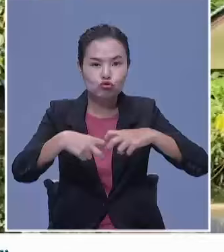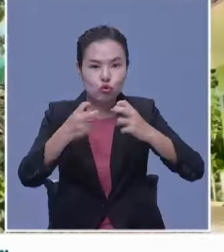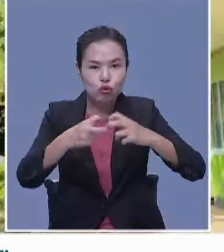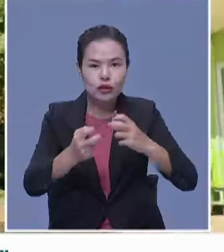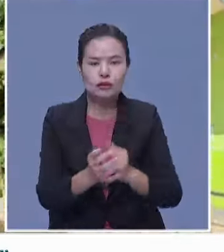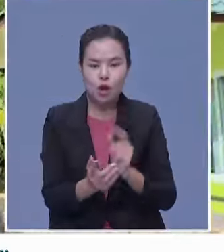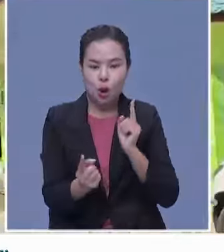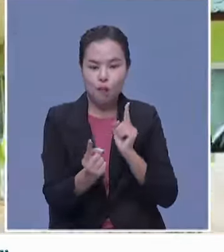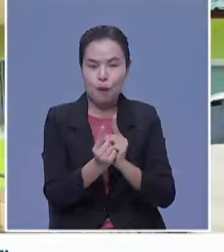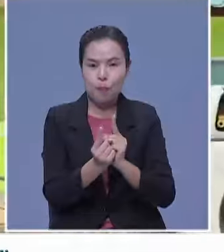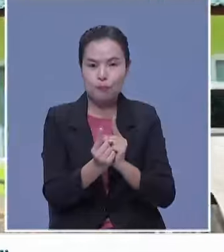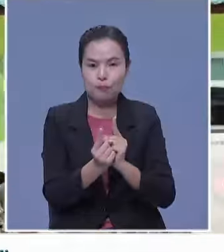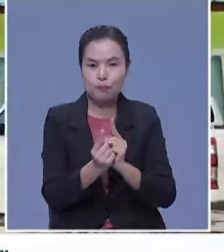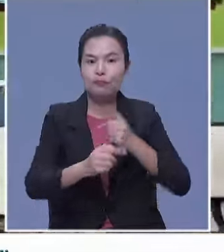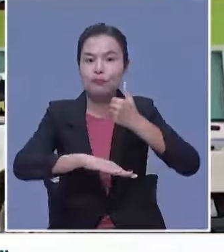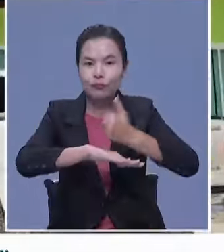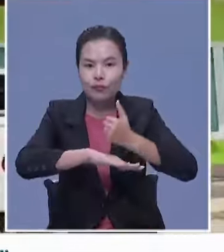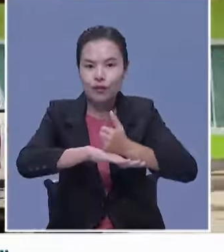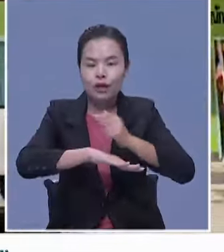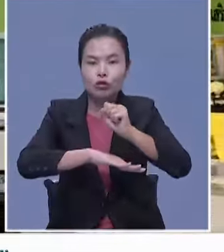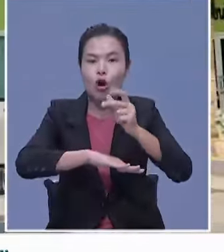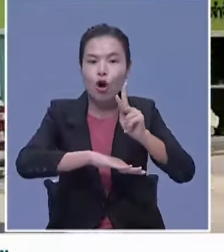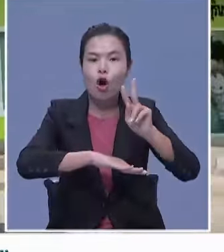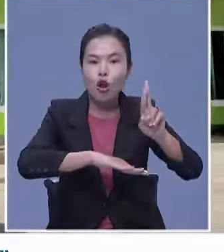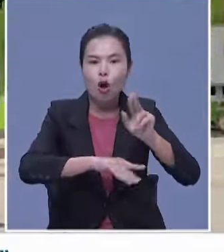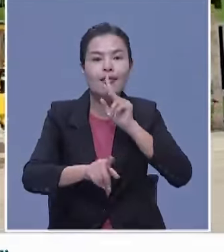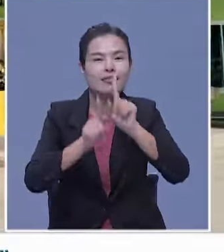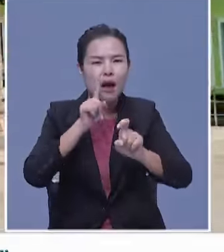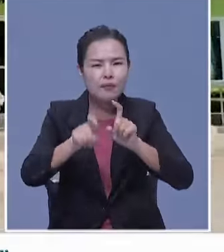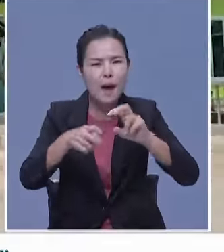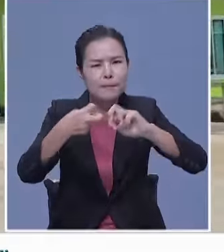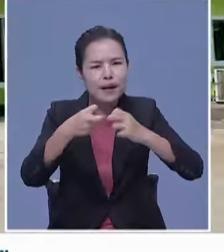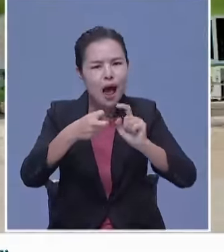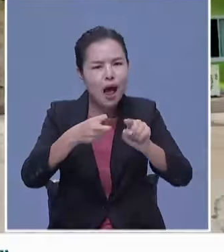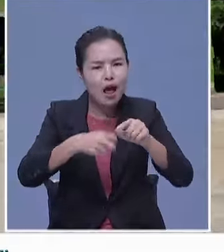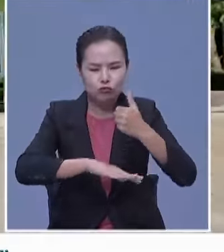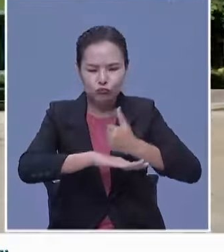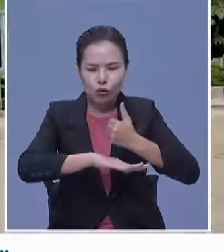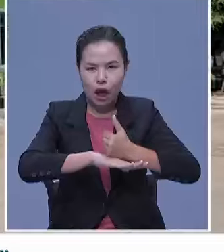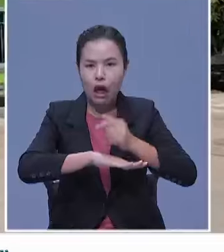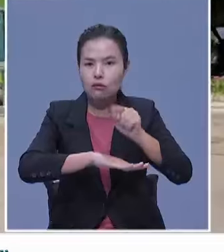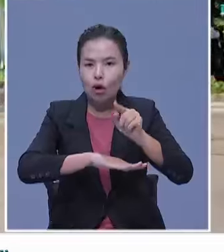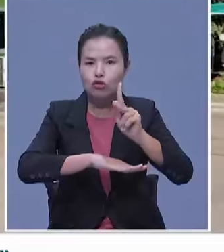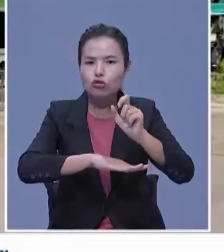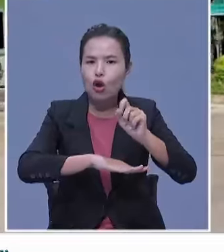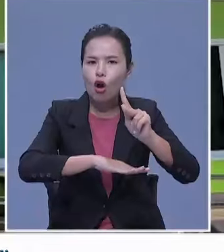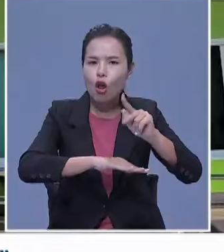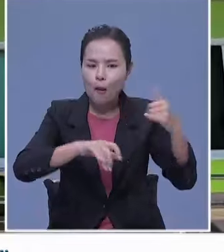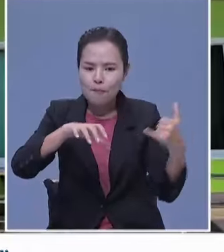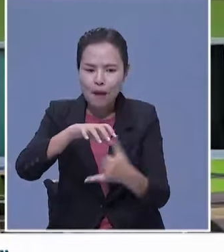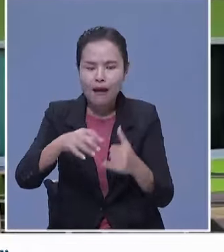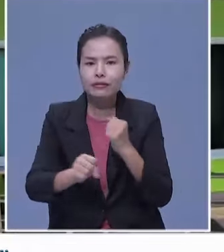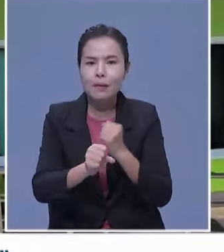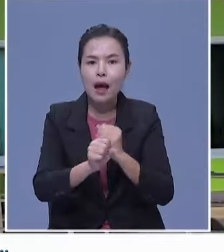ไปพบกับนายปัญญาสัตราผู้อำนวยการสกร.เพื่อสอบถามถึงเหตุการณ์ที่ผอ.สกร.ศรีนรงค์ไม่เข้าทำงานตาม